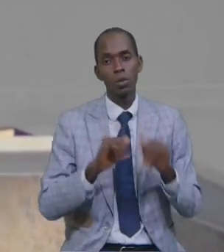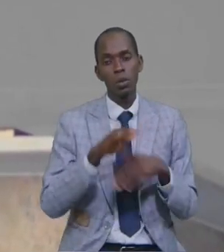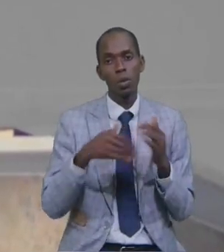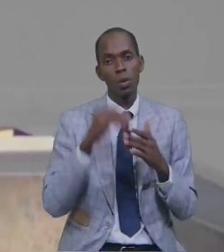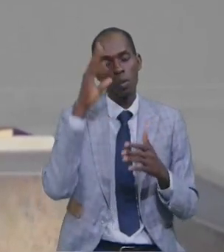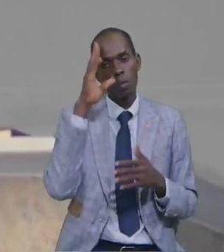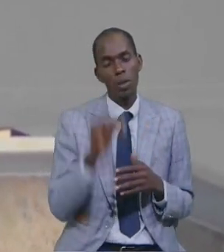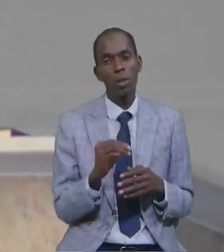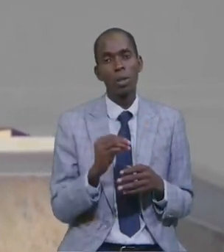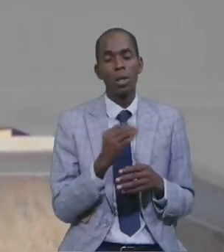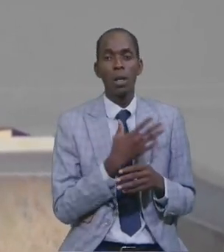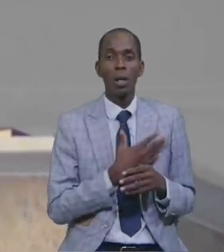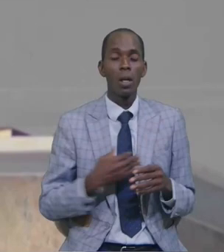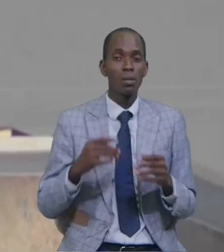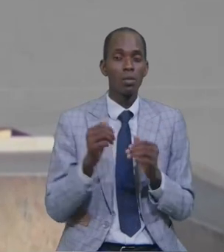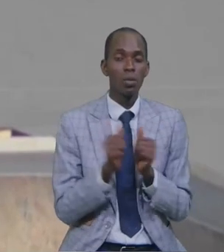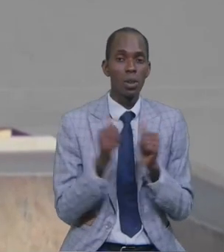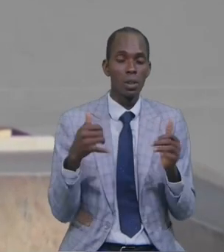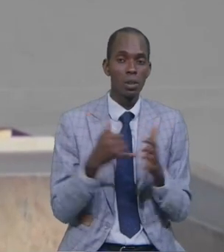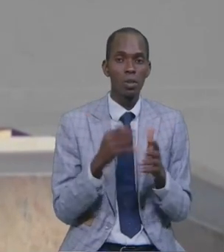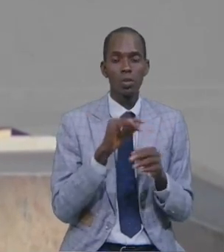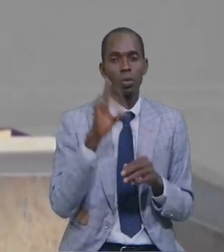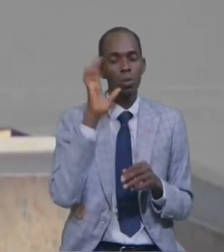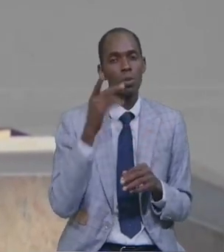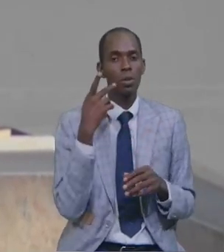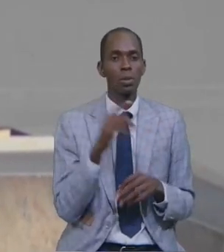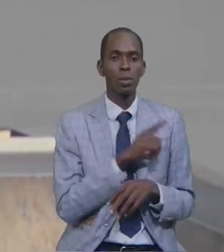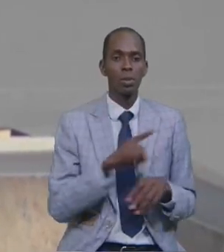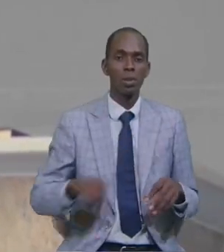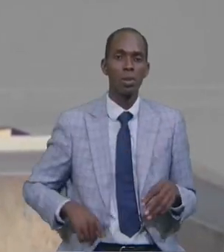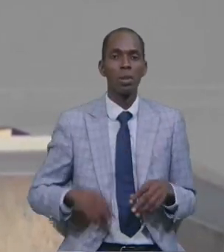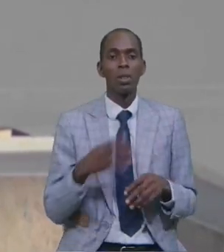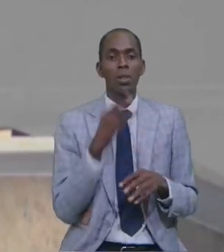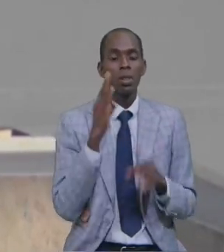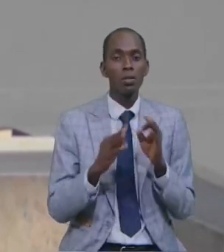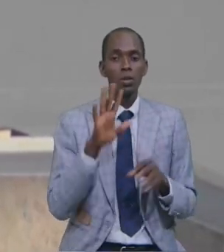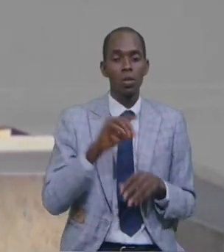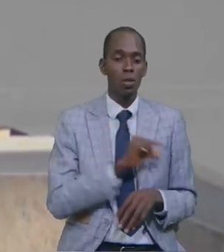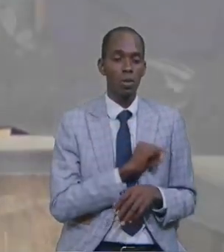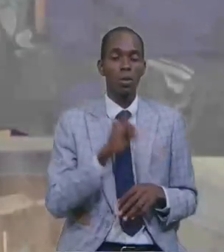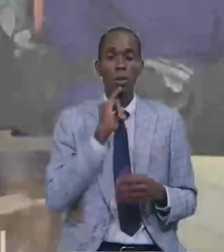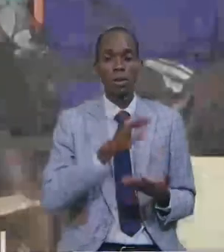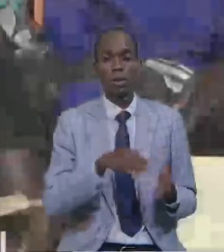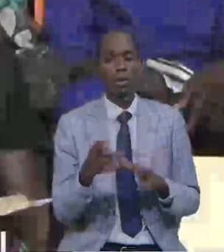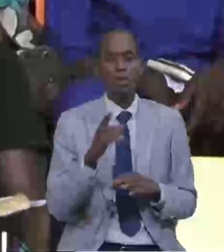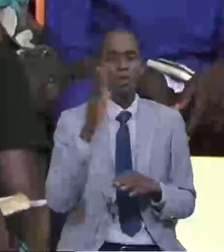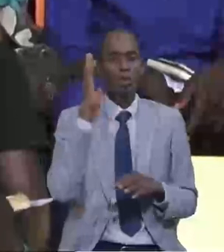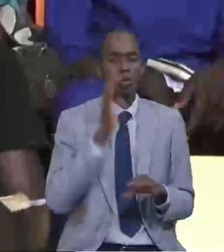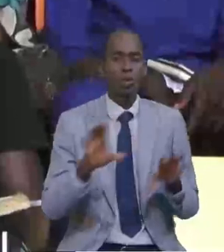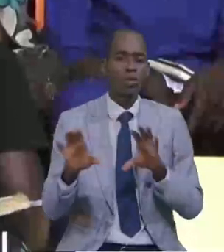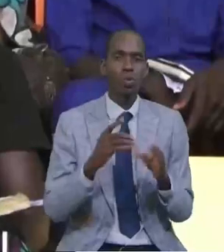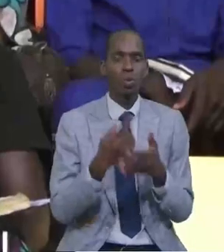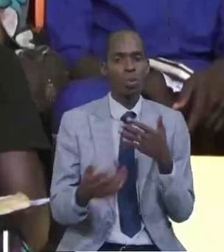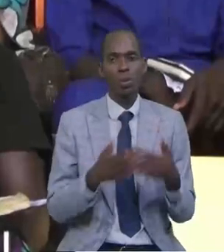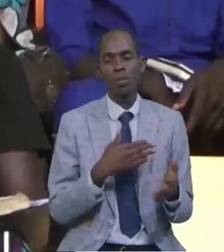comment, parler n'importe comment. Fais tout ce que tu veux faire. Ta position